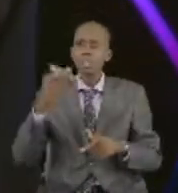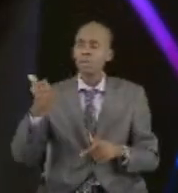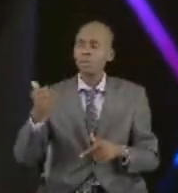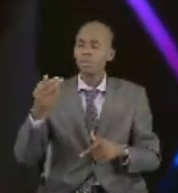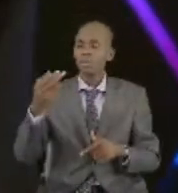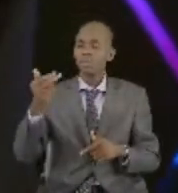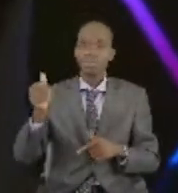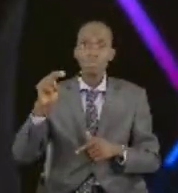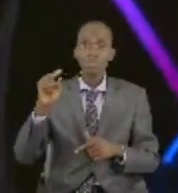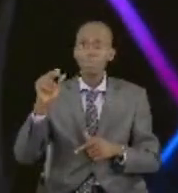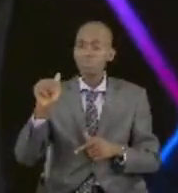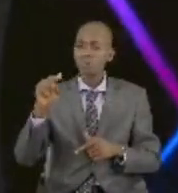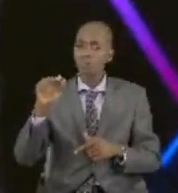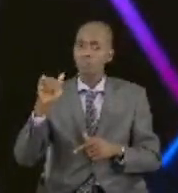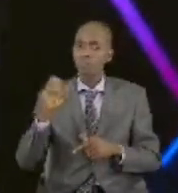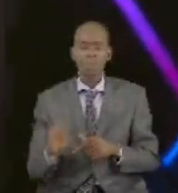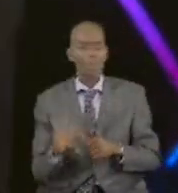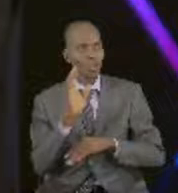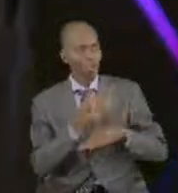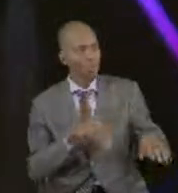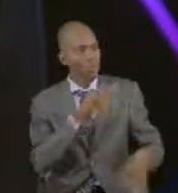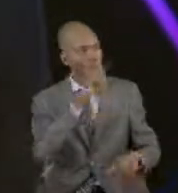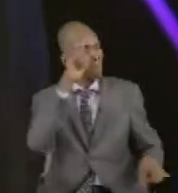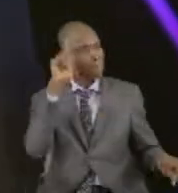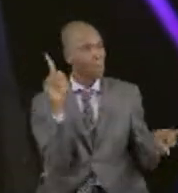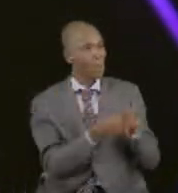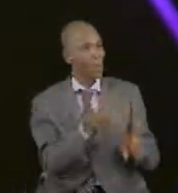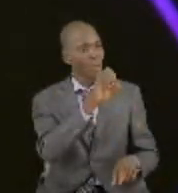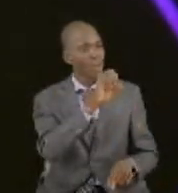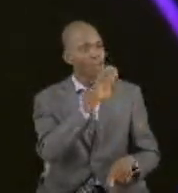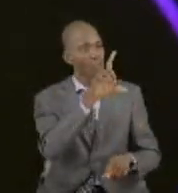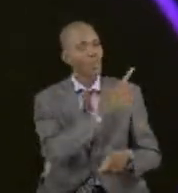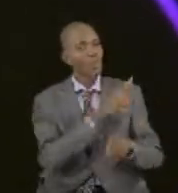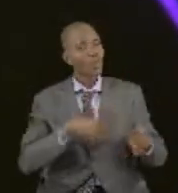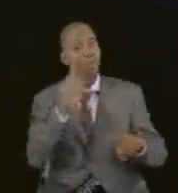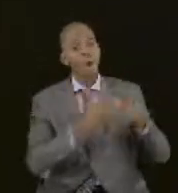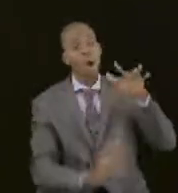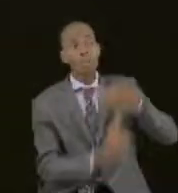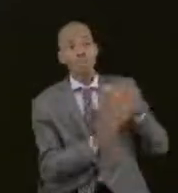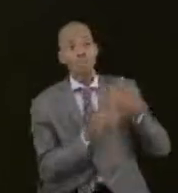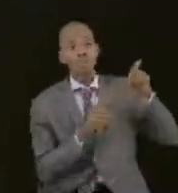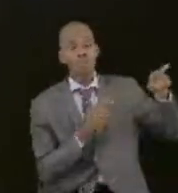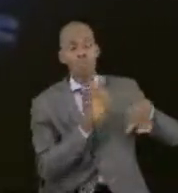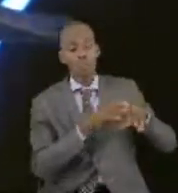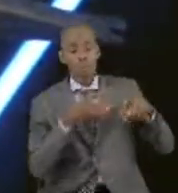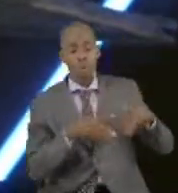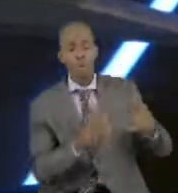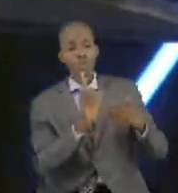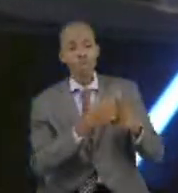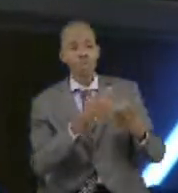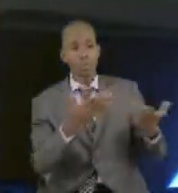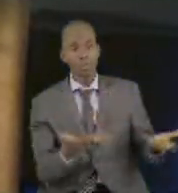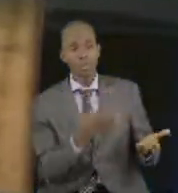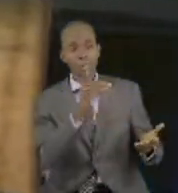venu, il a été converti, il dit, frère Saul, le Seigneur qui t'est apparu sur la voie de Damas, m'a